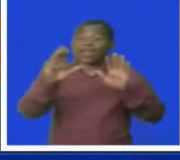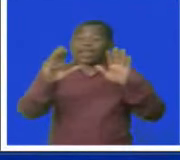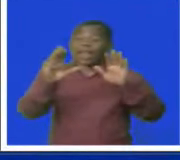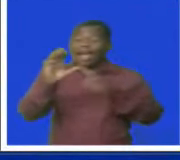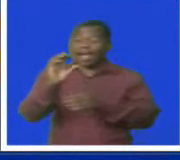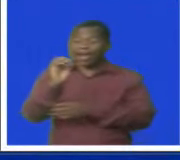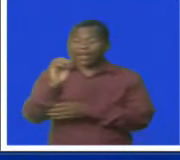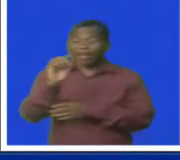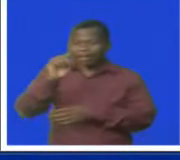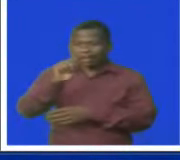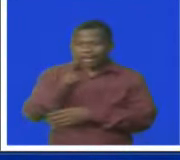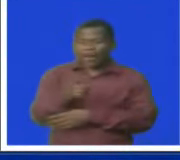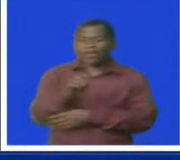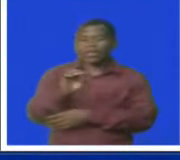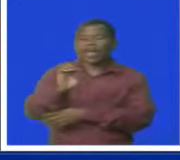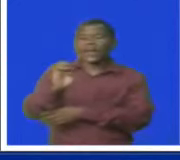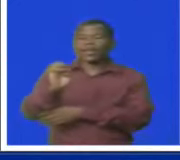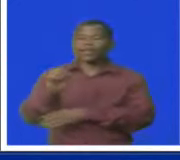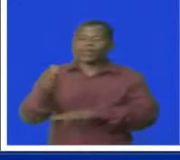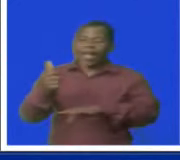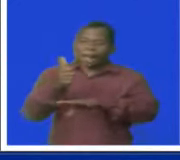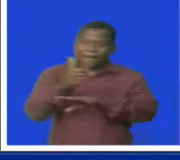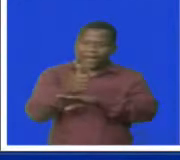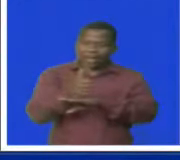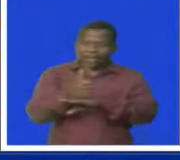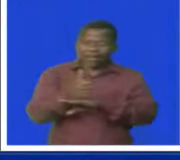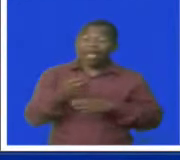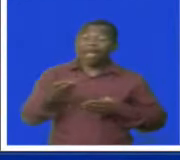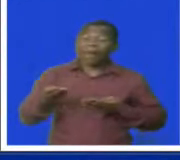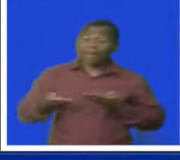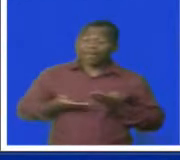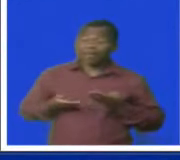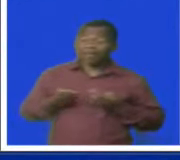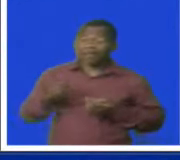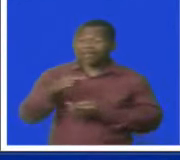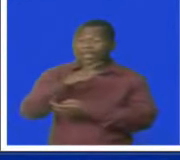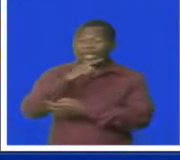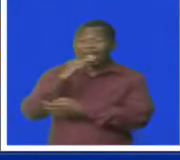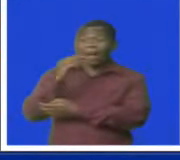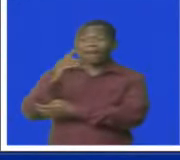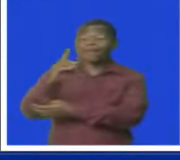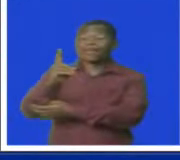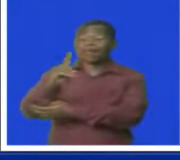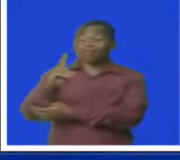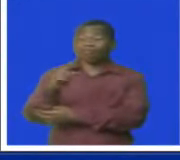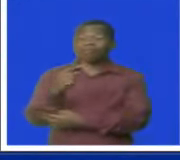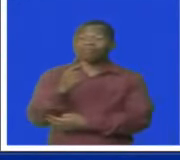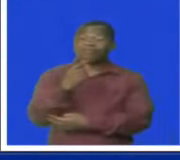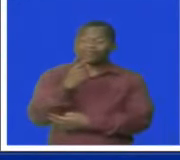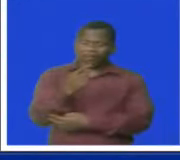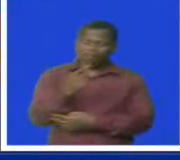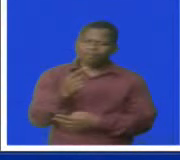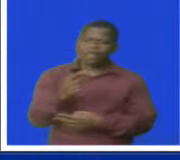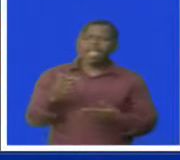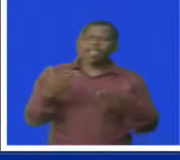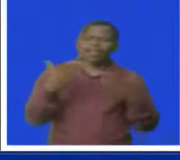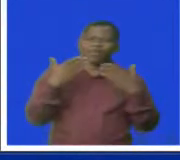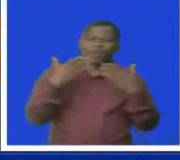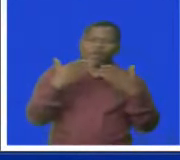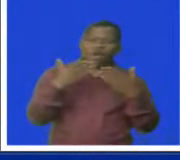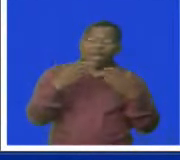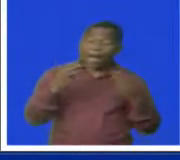Mandla Dlamini uthi lena indlela yabo yekutibongela kulabo laseba labayisekelako. Dlamini ke bekakhuluma